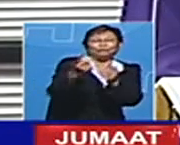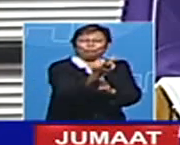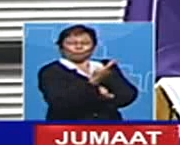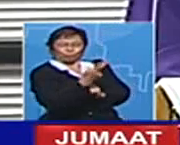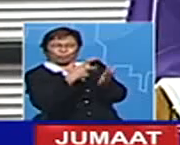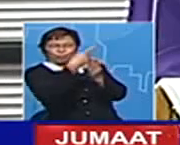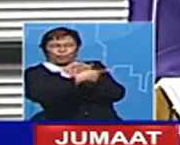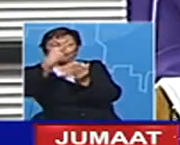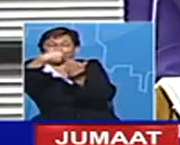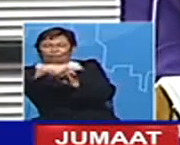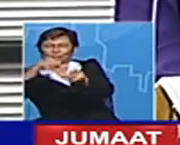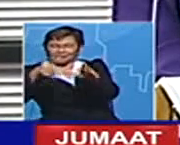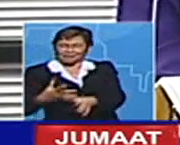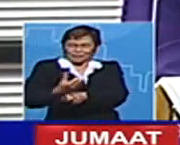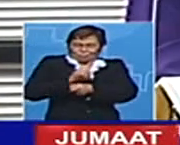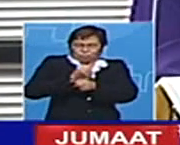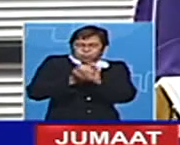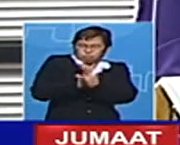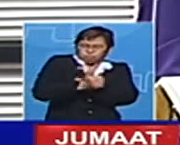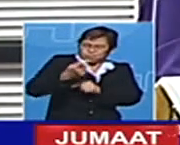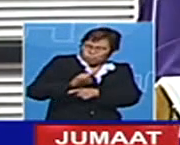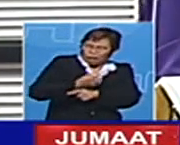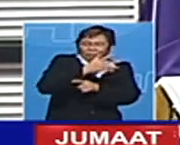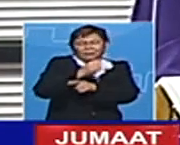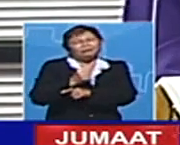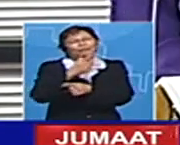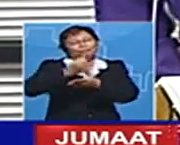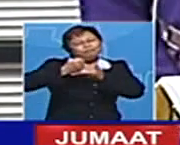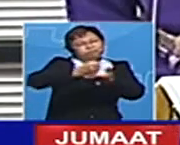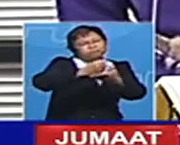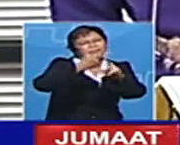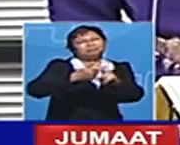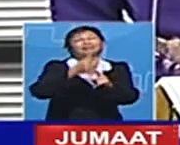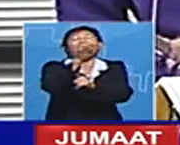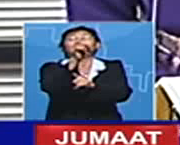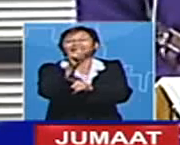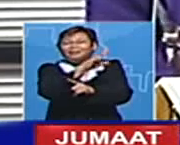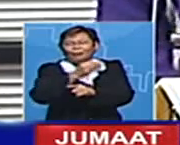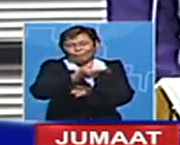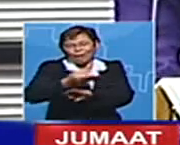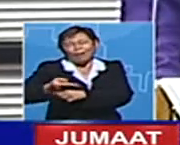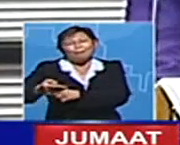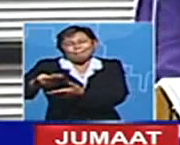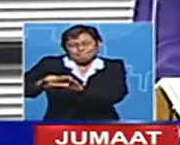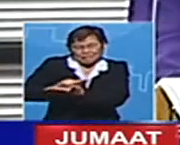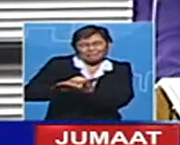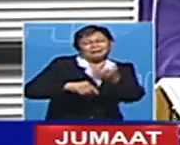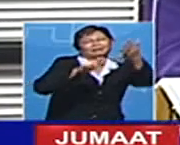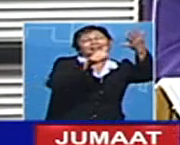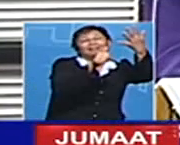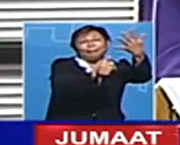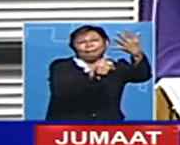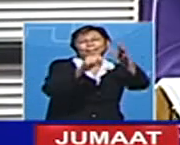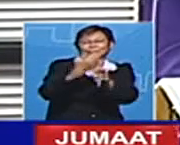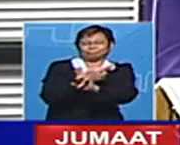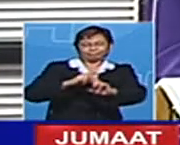ini peserta akan mendapat latihan kemahiran dan juga bantuan berbentuk aset serta bahan mentah dan keenam